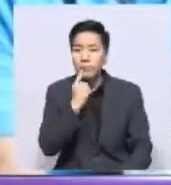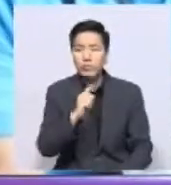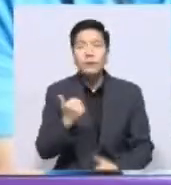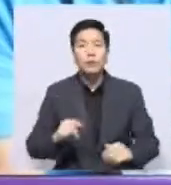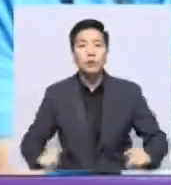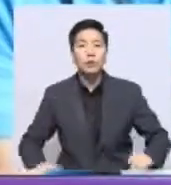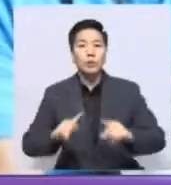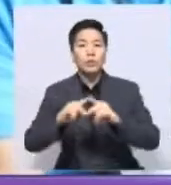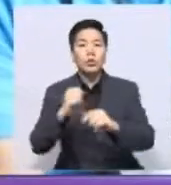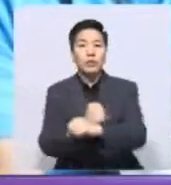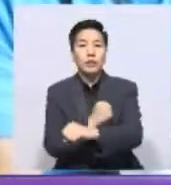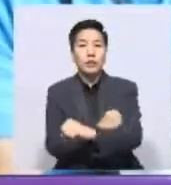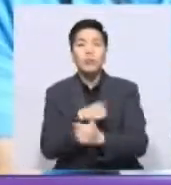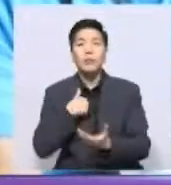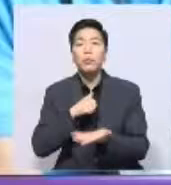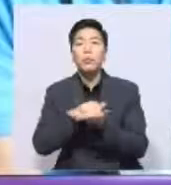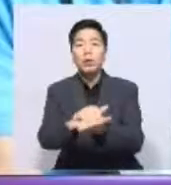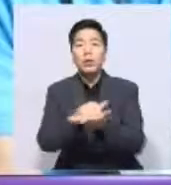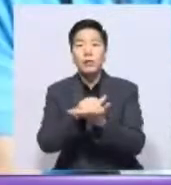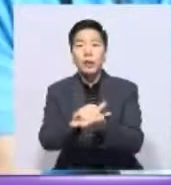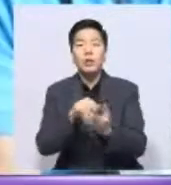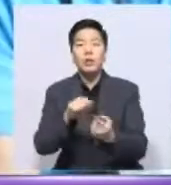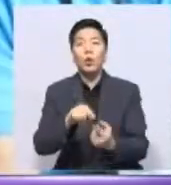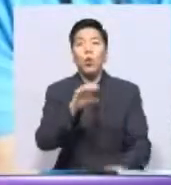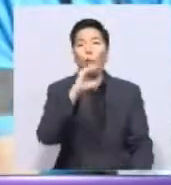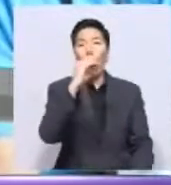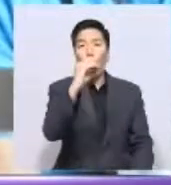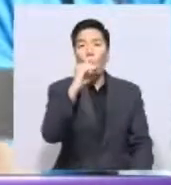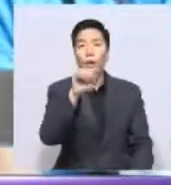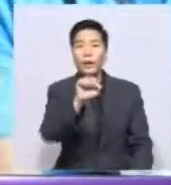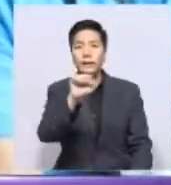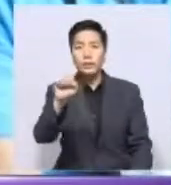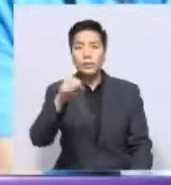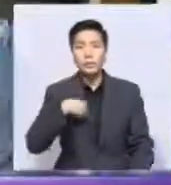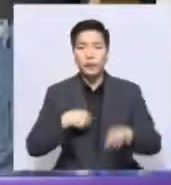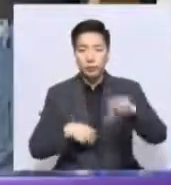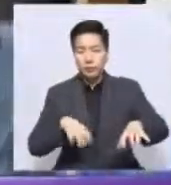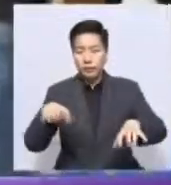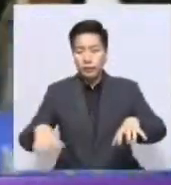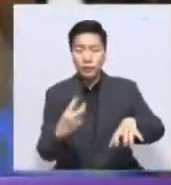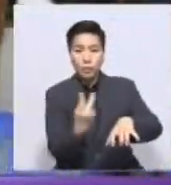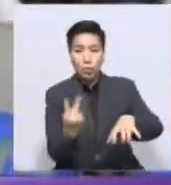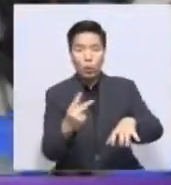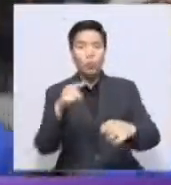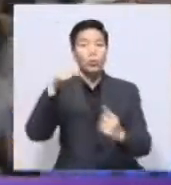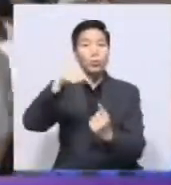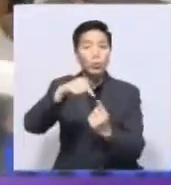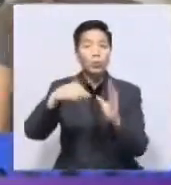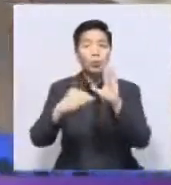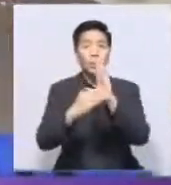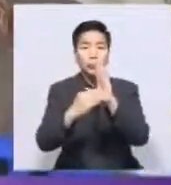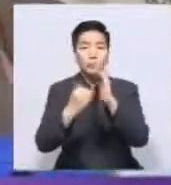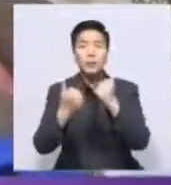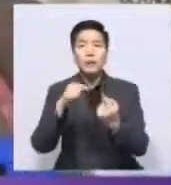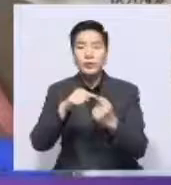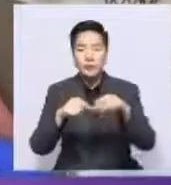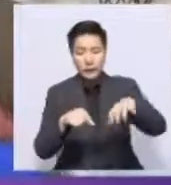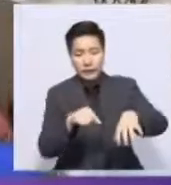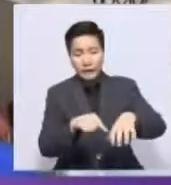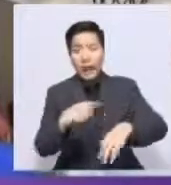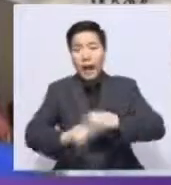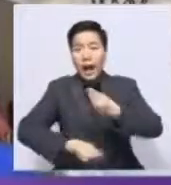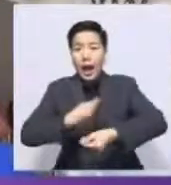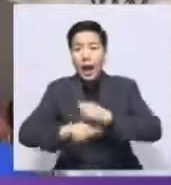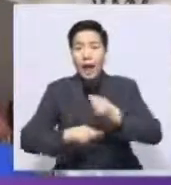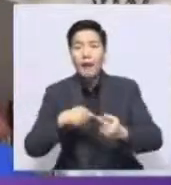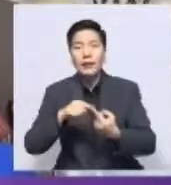ระทรวงแรงงานได้เปิดศูนย์บริการแบบเบ็ดเสร็จหรือ OSS เพิ่มอีก2แห่งในพื้นที่กรุงเทพมหานครคือภายในห้างสรร